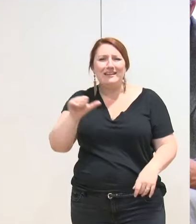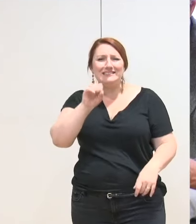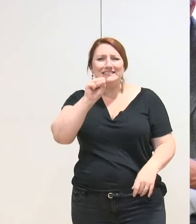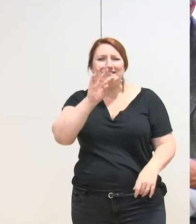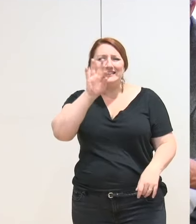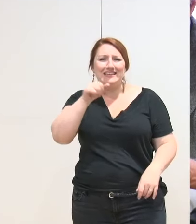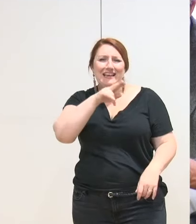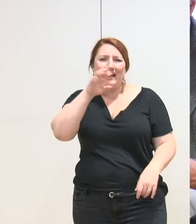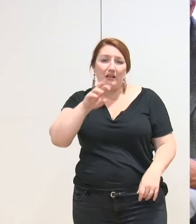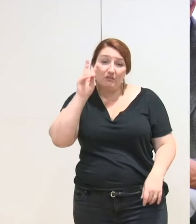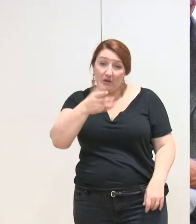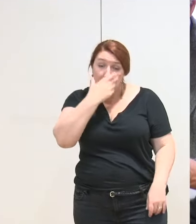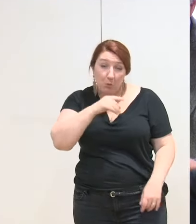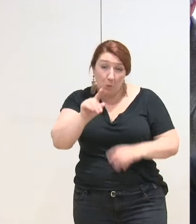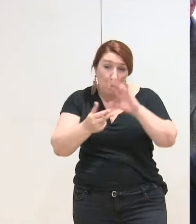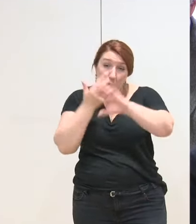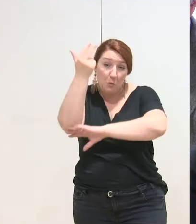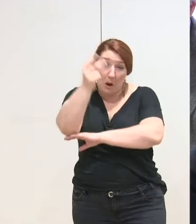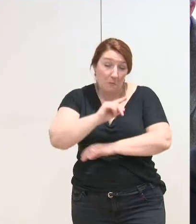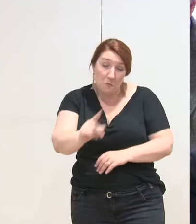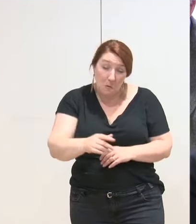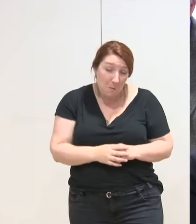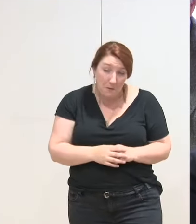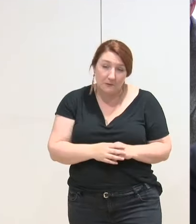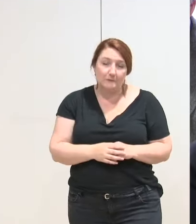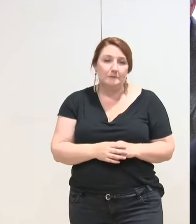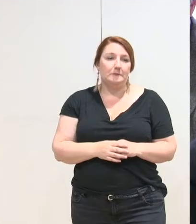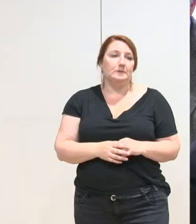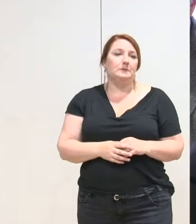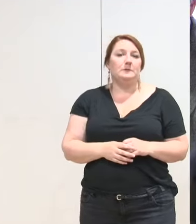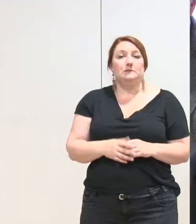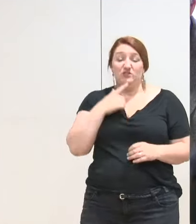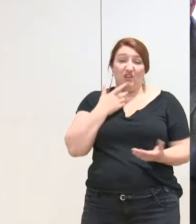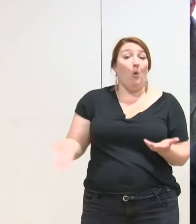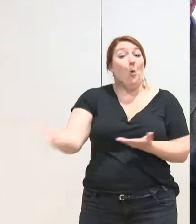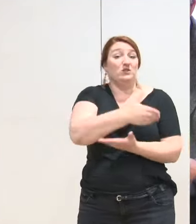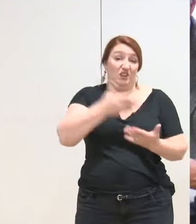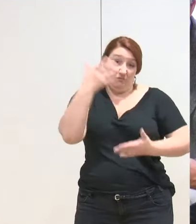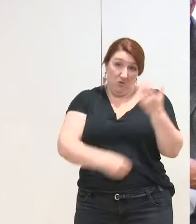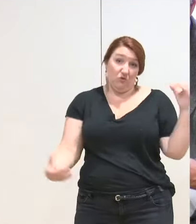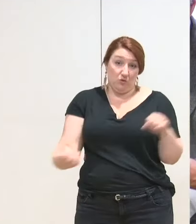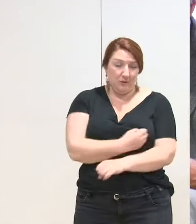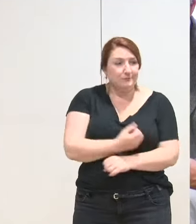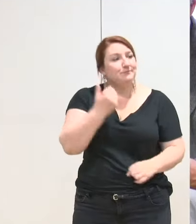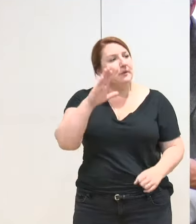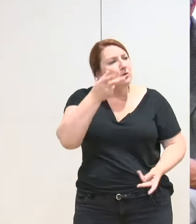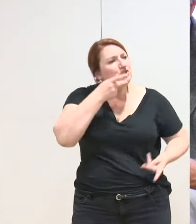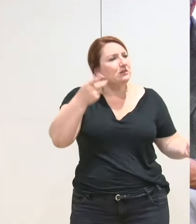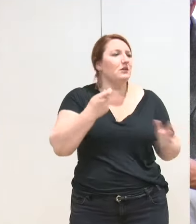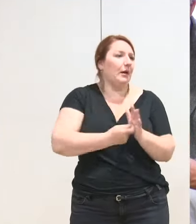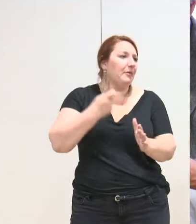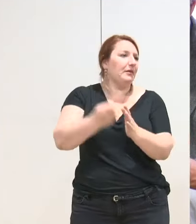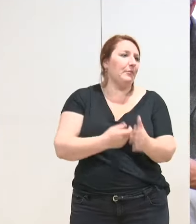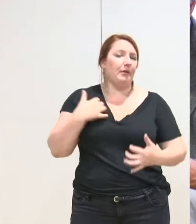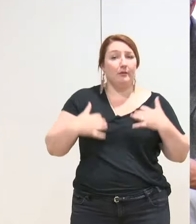et durable par contre il y a aussi une chose que vous savez je l'ai déjà dit ça m'embête de le répéter mais nous avons des